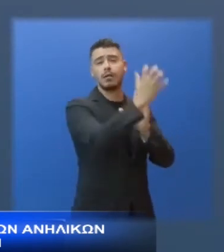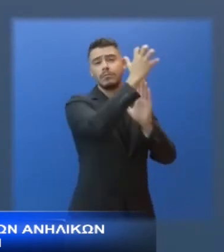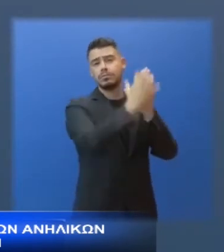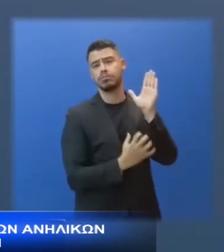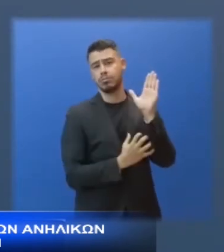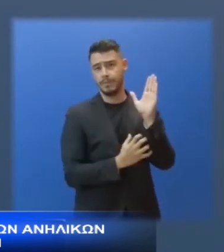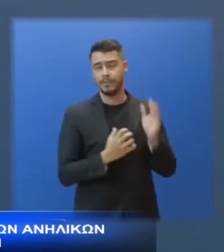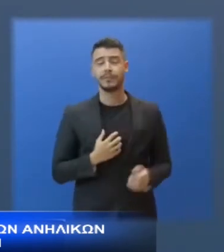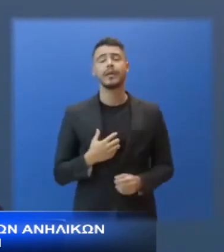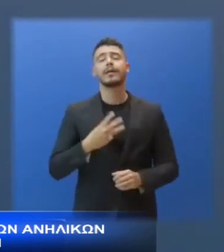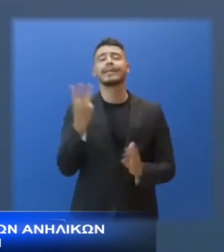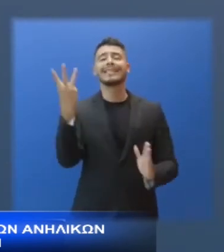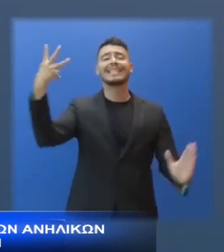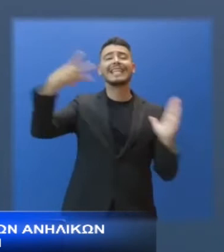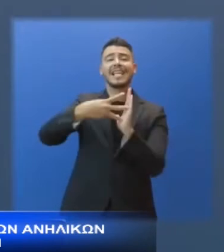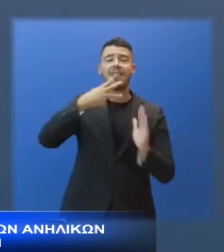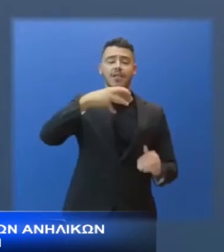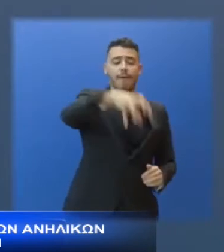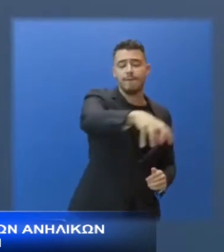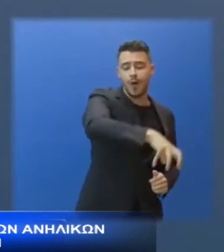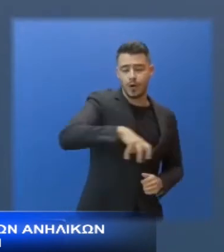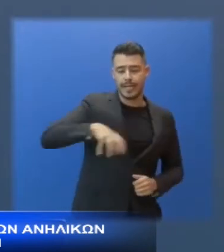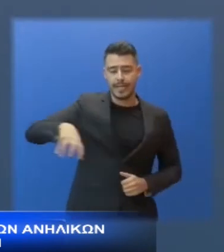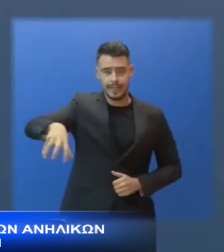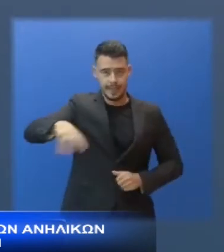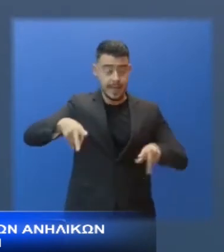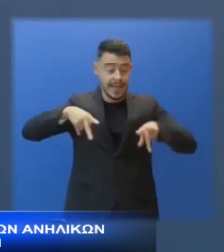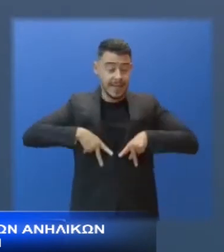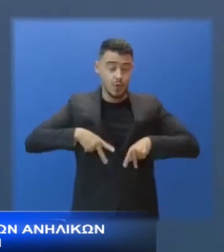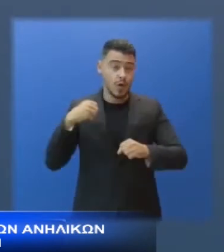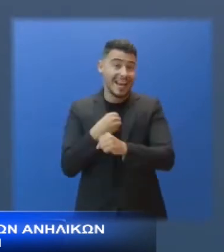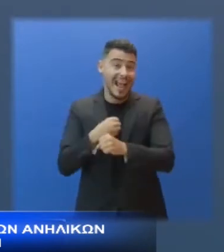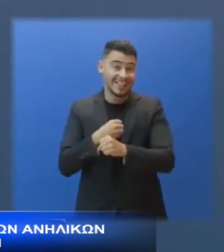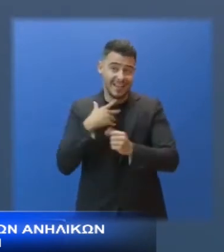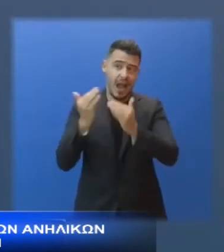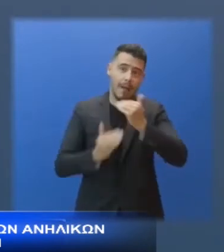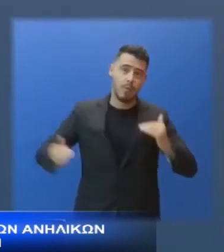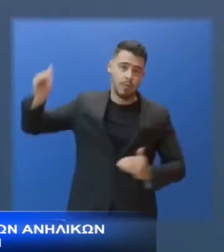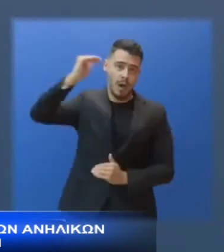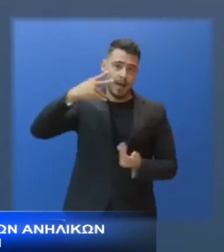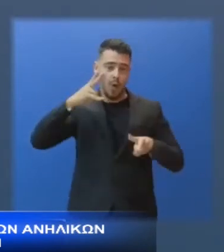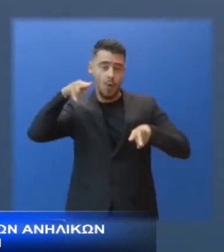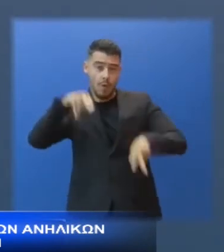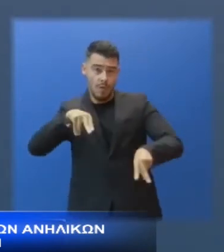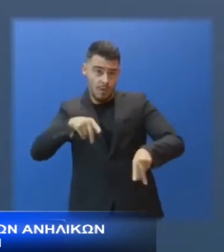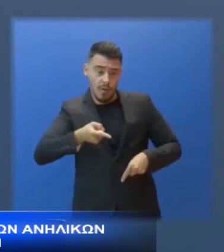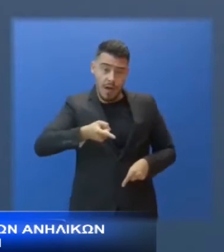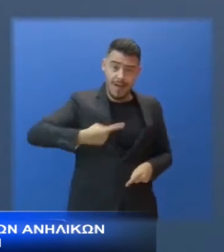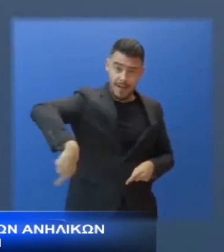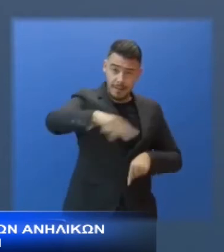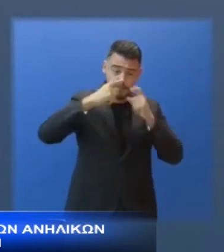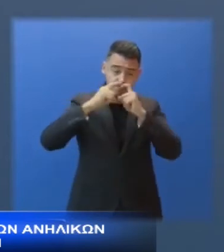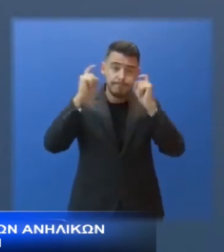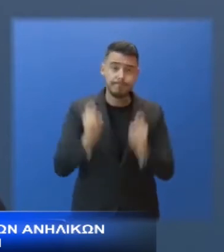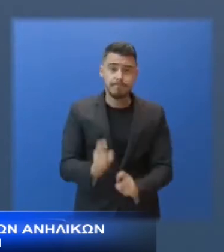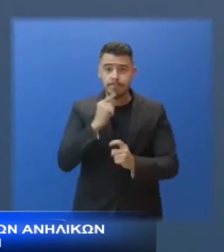από 3.000 οι φορείς αυτοί που υποπτεύονται από το Υπουργείο Εργασίας, να γνωστοποιούν χωρίς χρονοτριβή στις αρμόδιες αρχές κάθε περιστατικό που